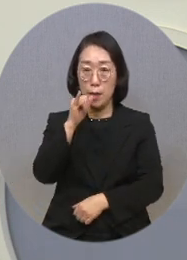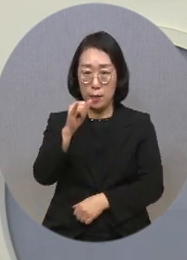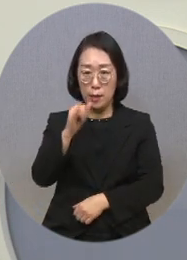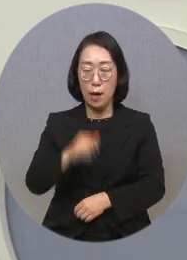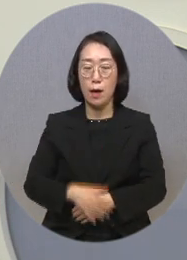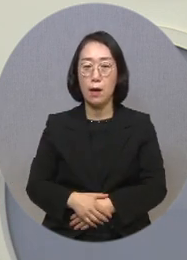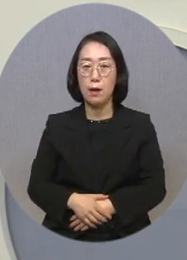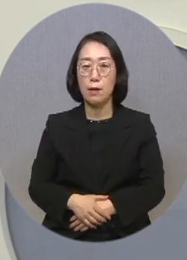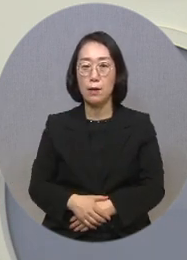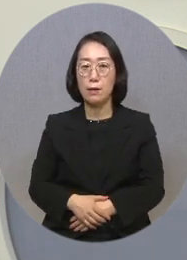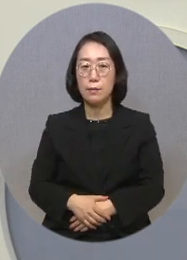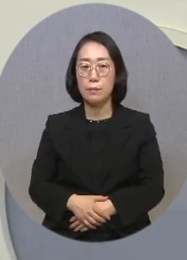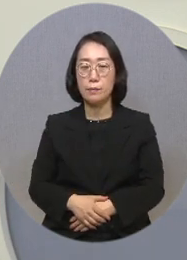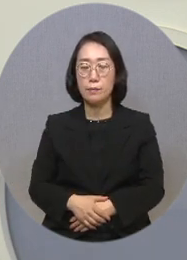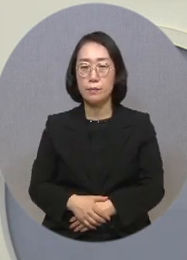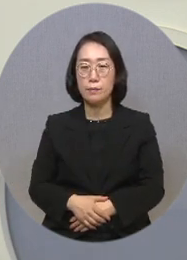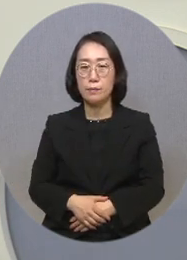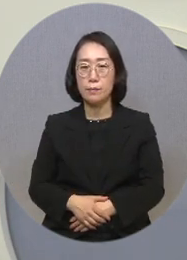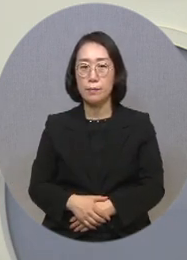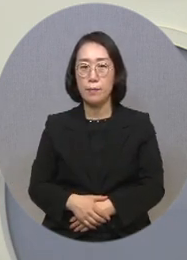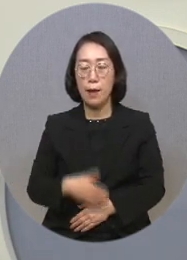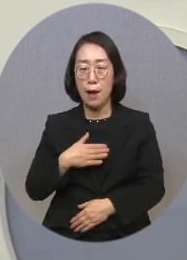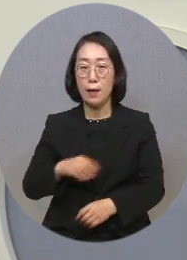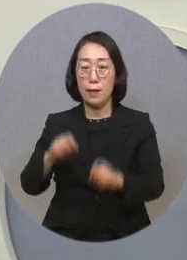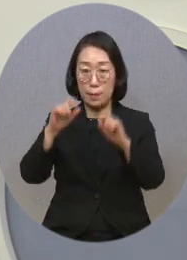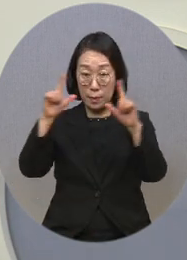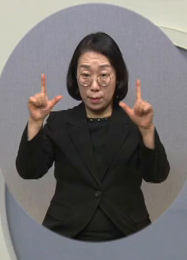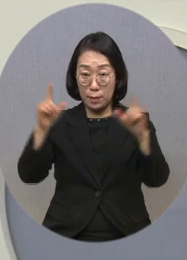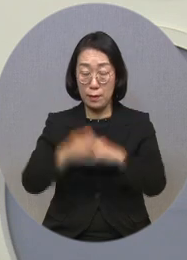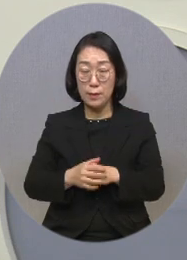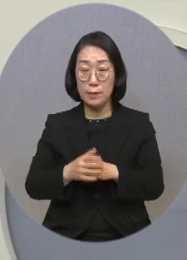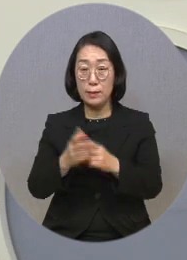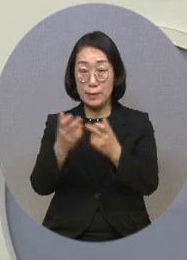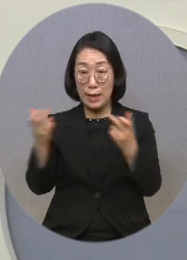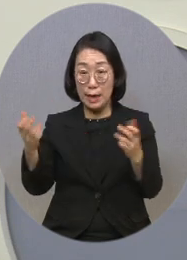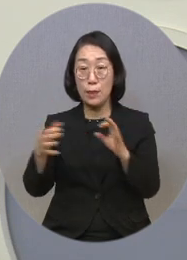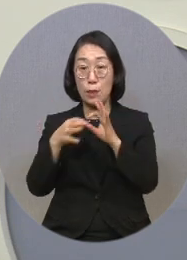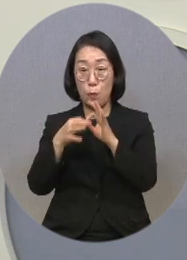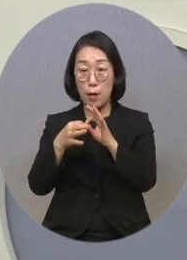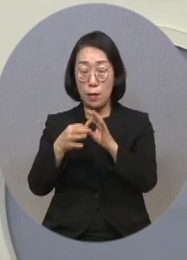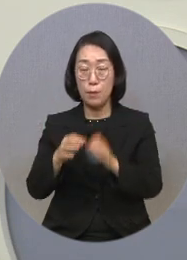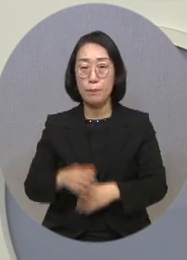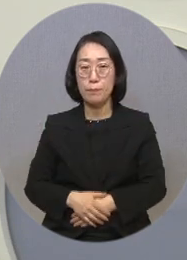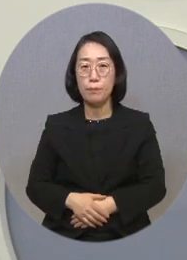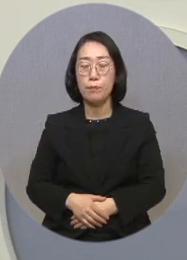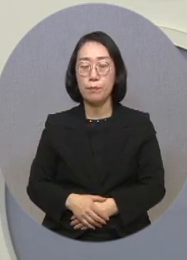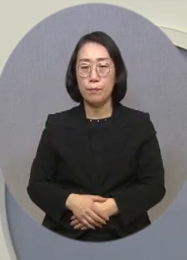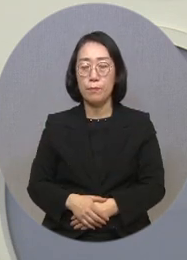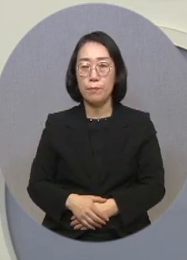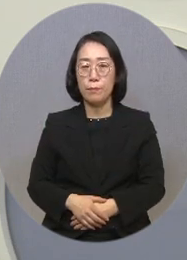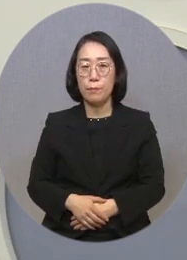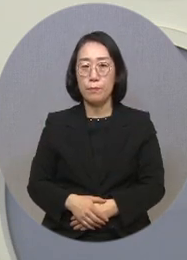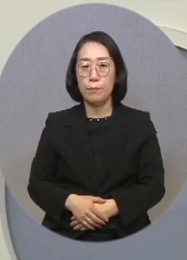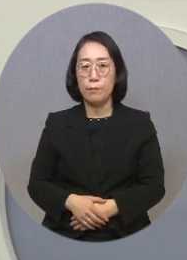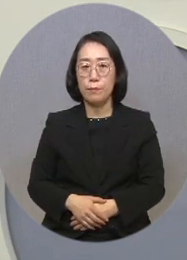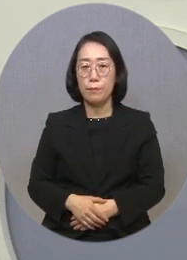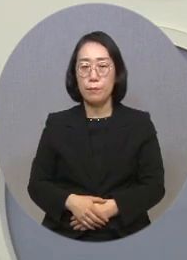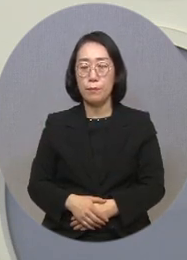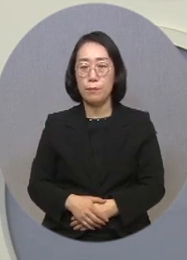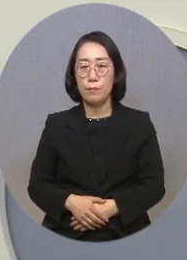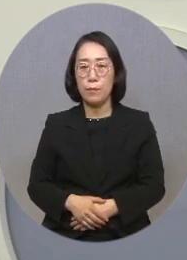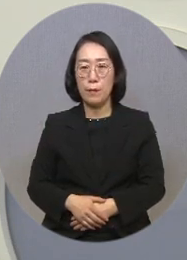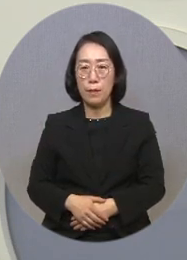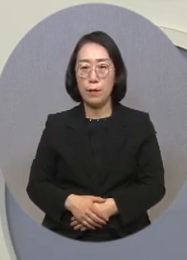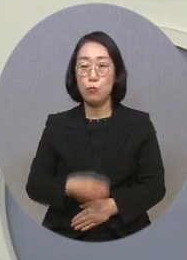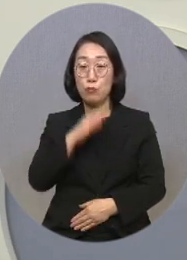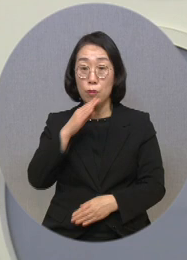것을 어느 때 알게 됐잖아요. 양백산에 인연을 해 가지고 그래서 그동안 정말 우리